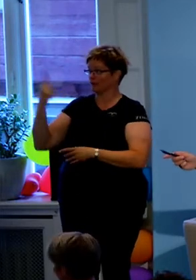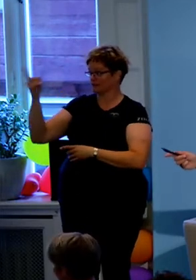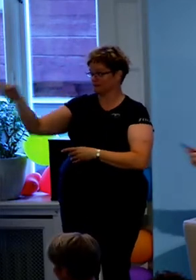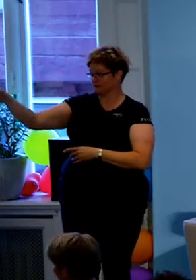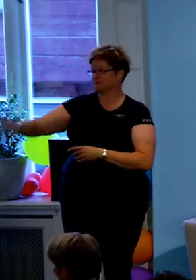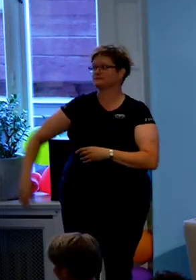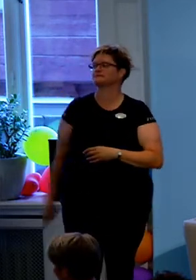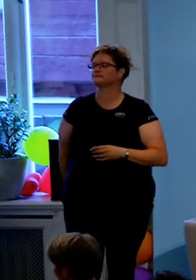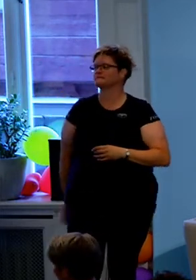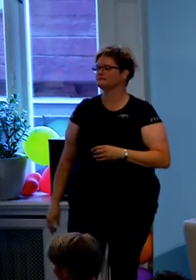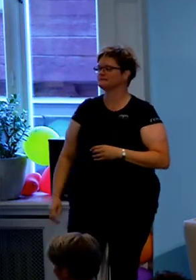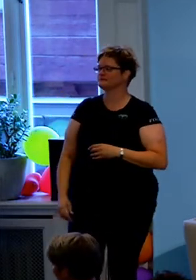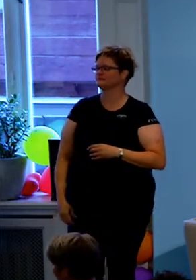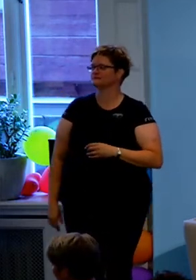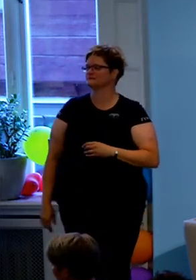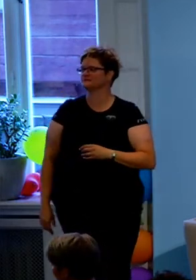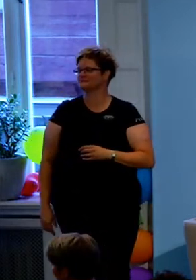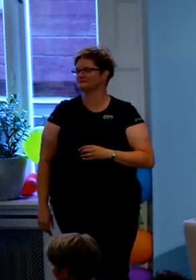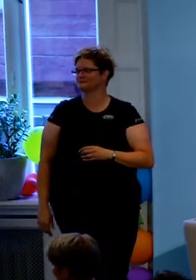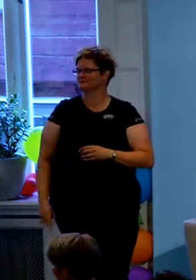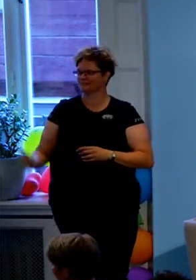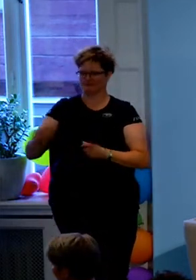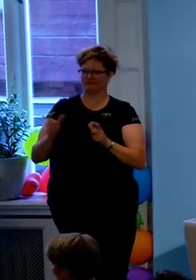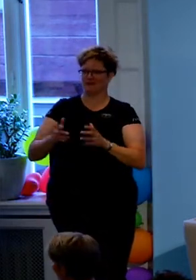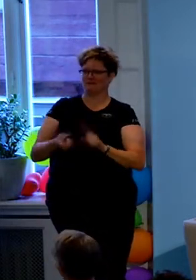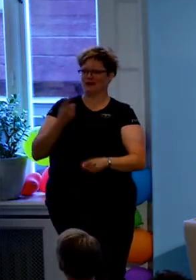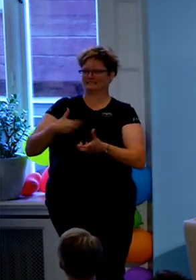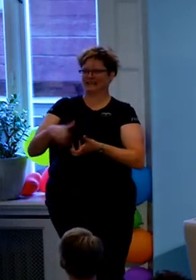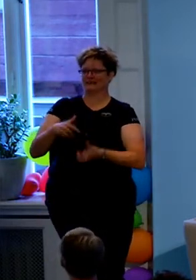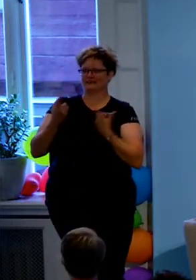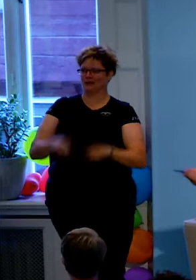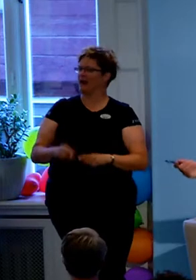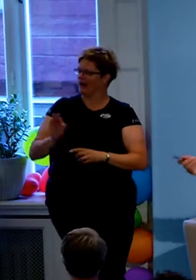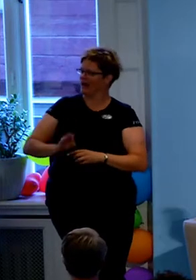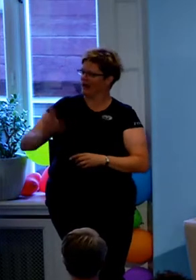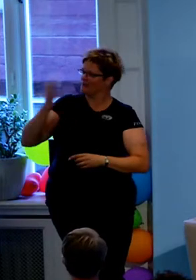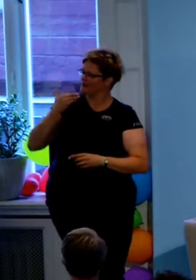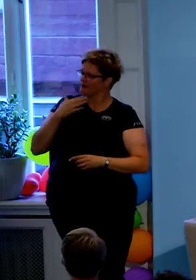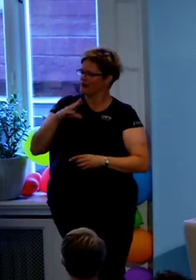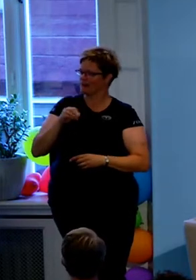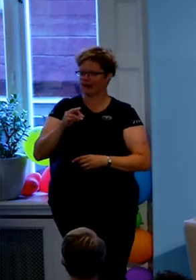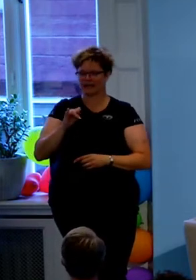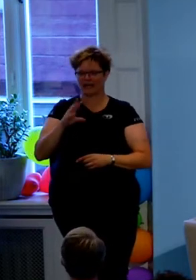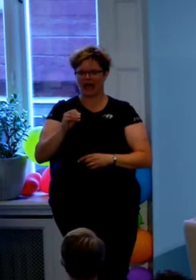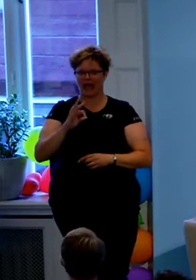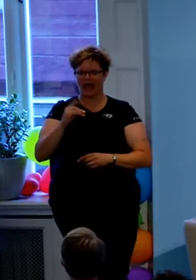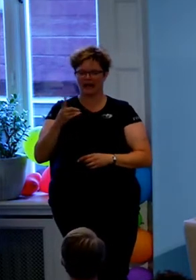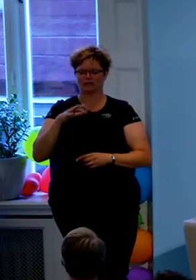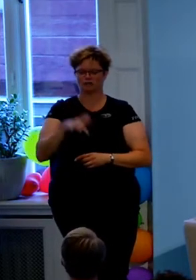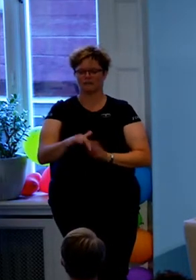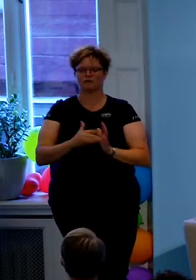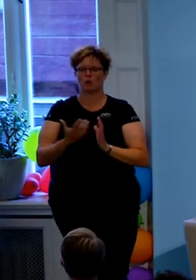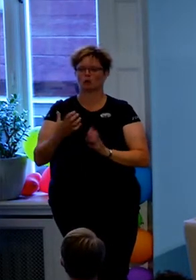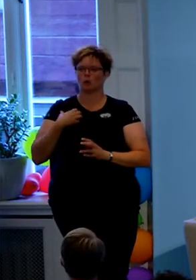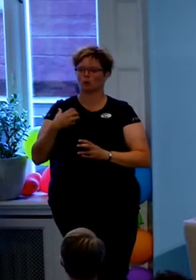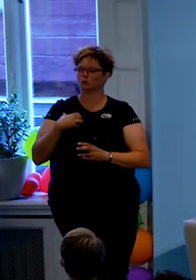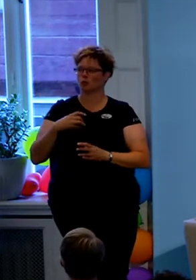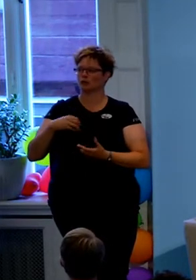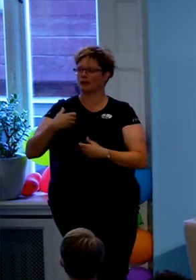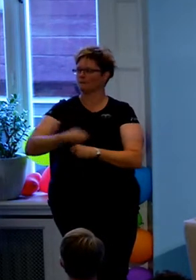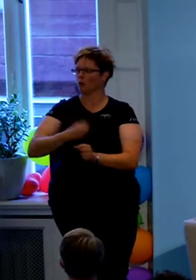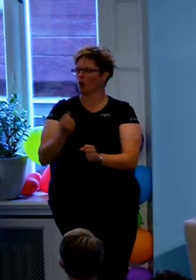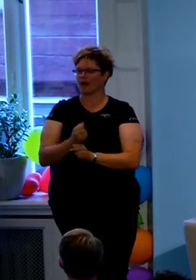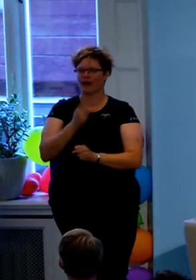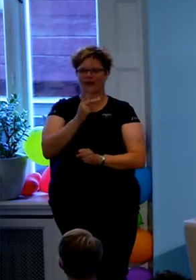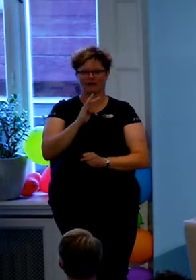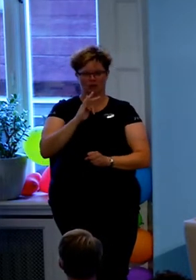börjat där. Så gärna fick ett skrattanfall. Ja, men härligt. Hej, vad heter du? Maria Hellström. Jag kommer från ett konsultbolag som heter Kvadrat. Men innan